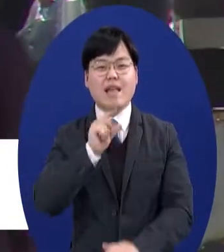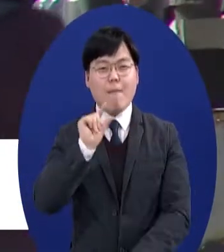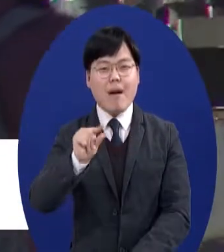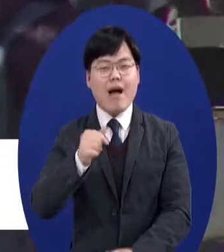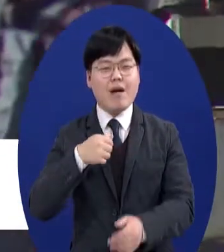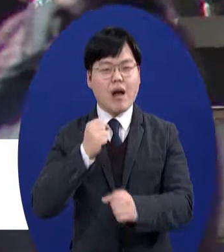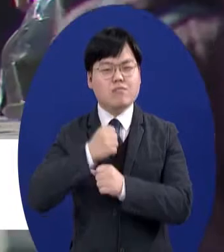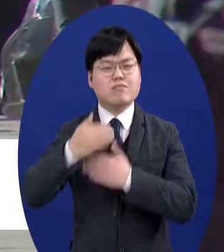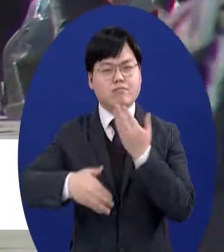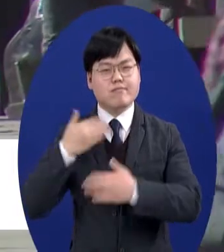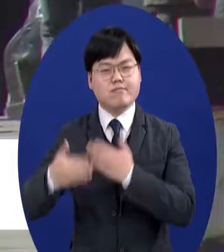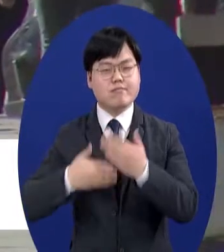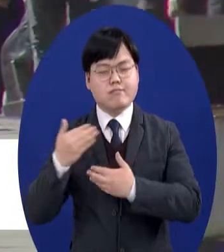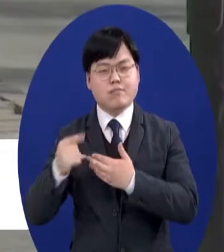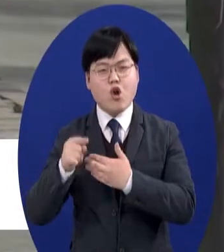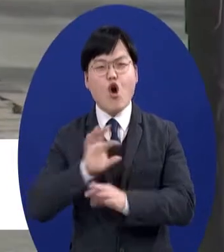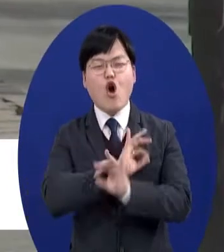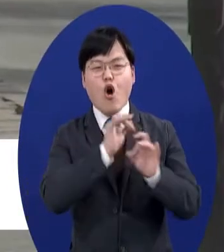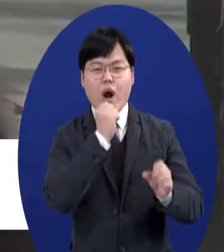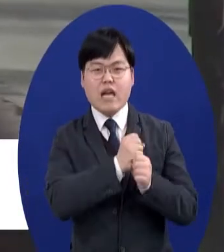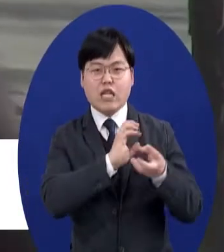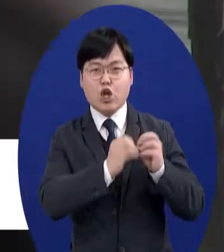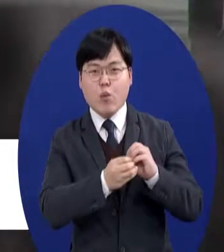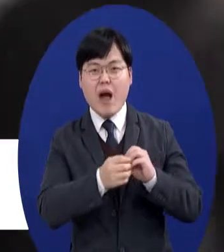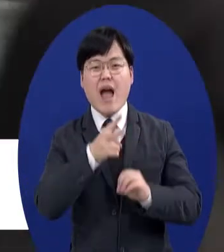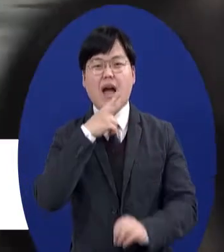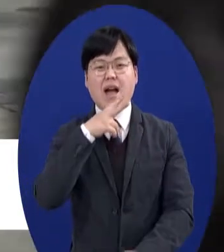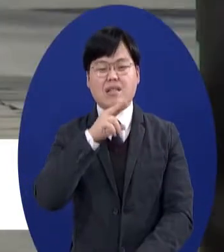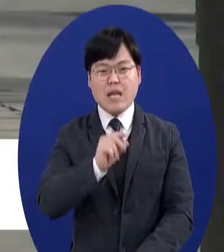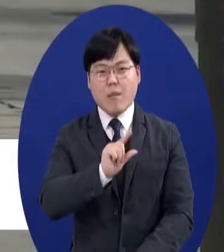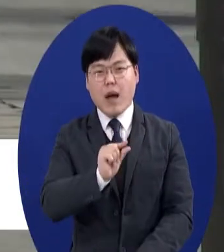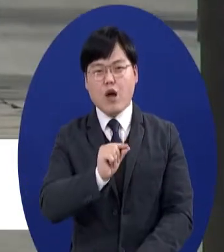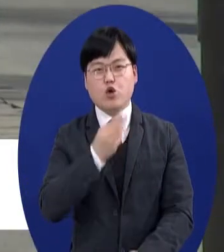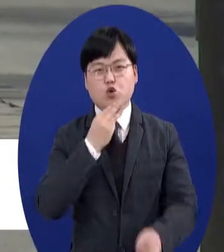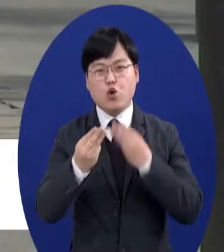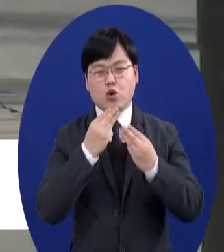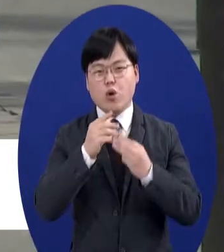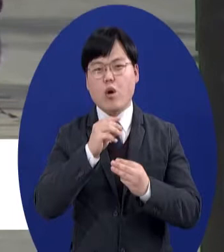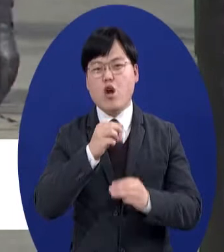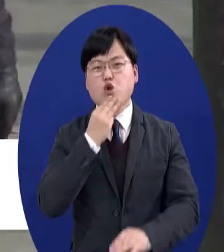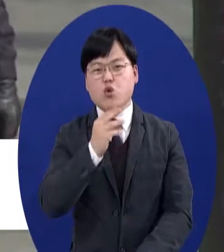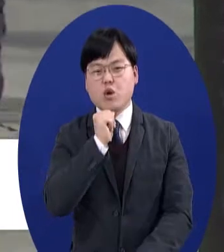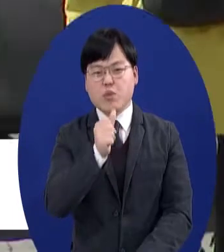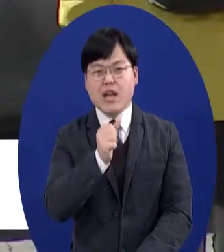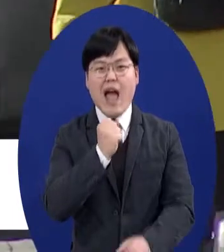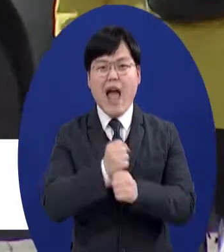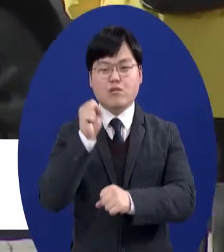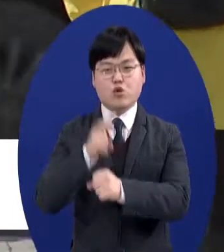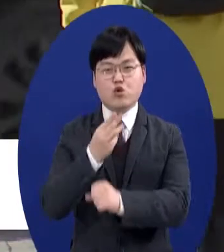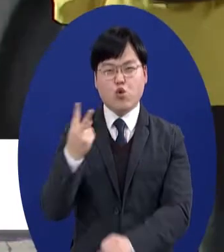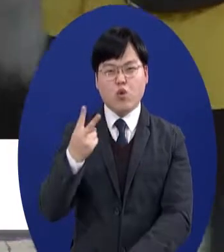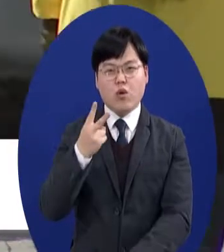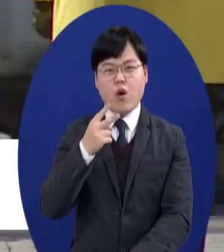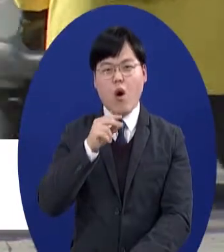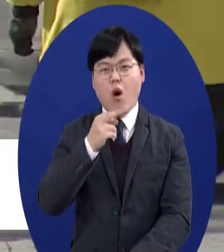байна. Энэ хугацаанд үндсэн ажлаас нь тис өөр ажил хийлгэх, ажлын үзүүлэлтийг нь шударга бусаар үнэлэх, ажлаас хална гэж сүрдүүлэх зэргээр бүх